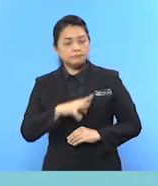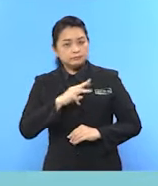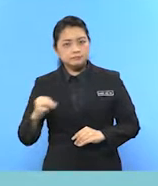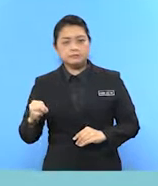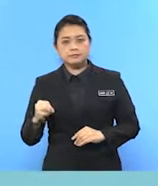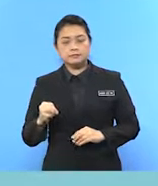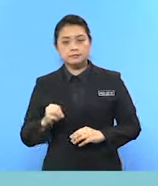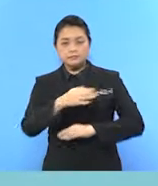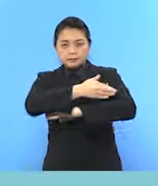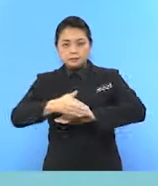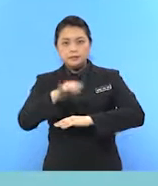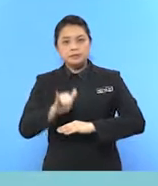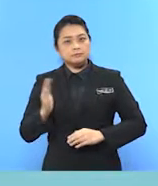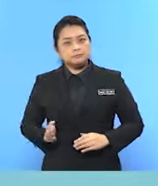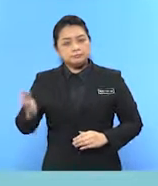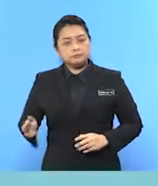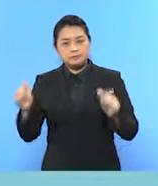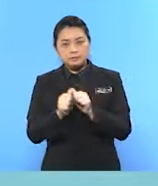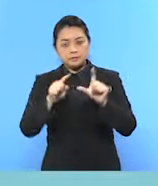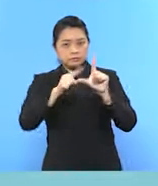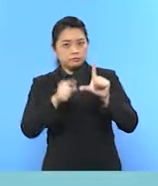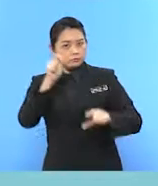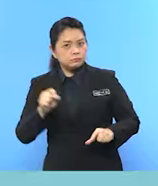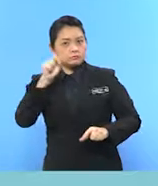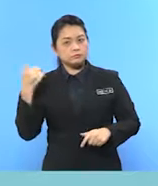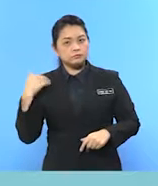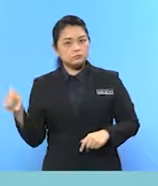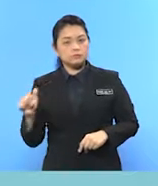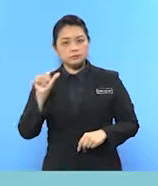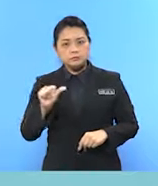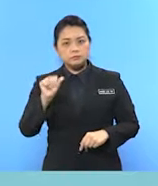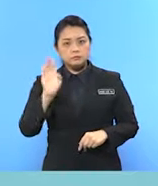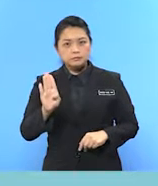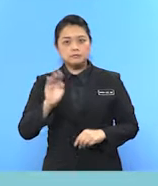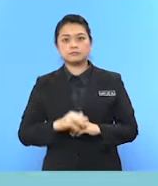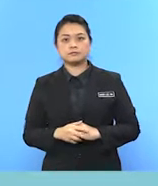Manakala sisi yang bersebelahan dengan sudut teta ialah AB.